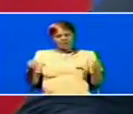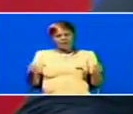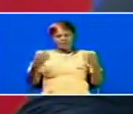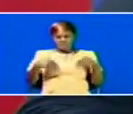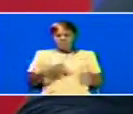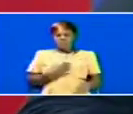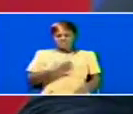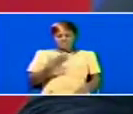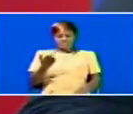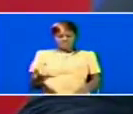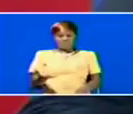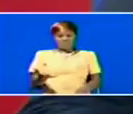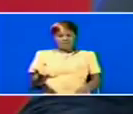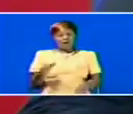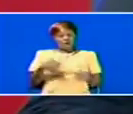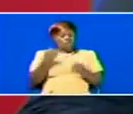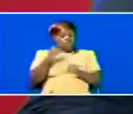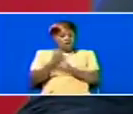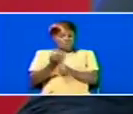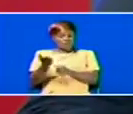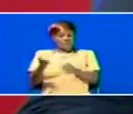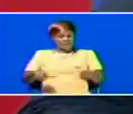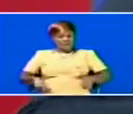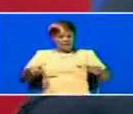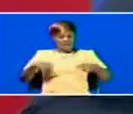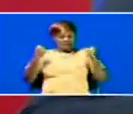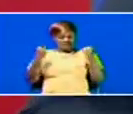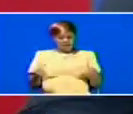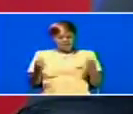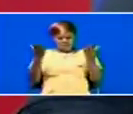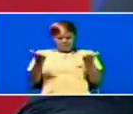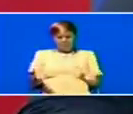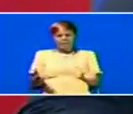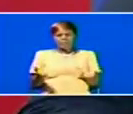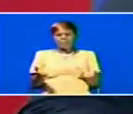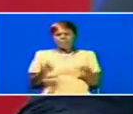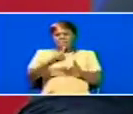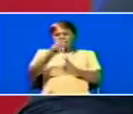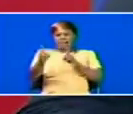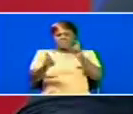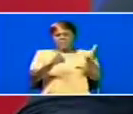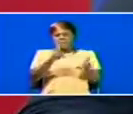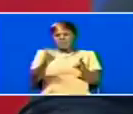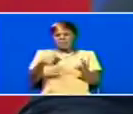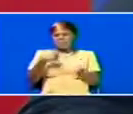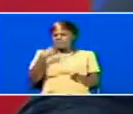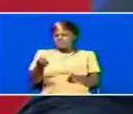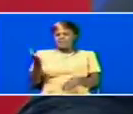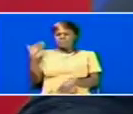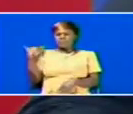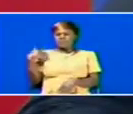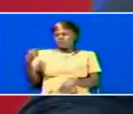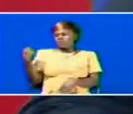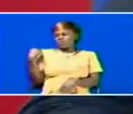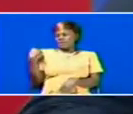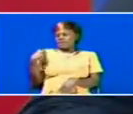washawahi kufika ama kufanya kazi katika maeneo yale. Mtazamaji, sasa tuendelee na mahojiano yetu. Kama nilivyokuelezea hapo awali, jana